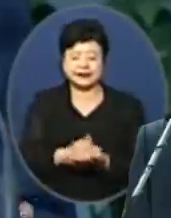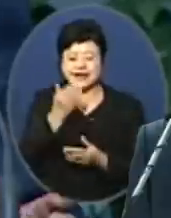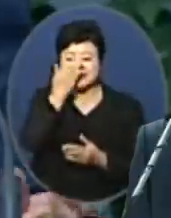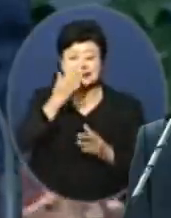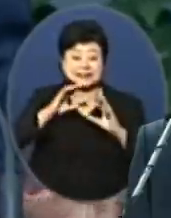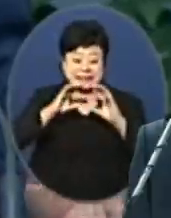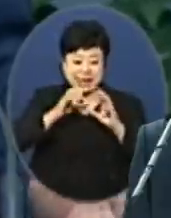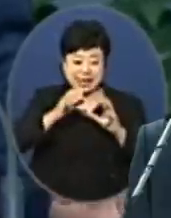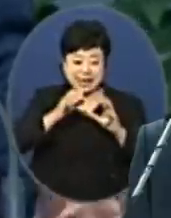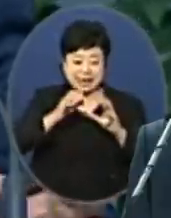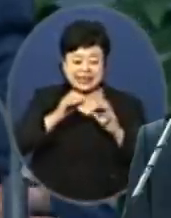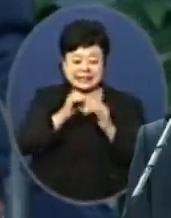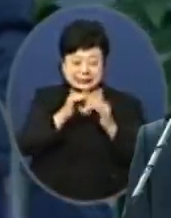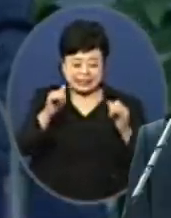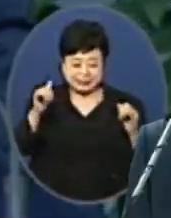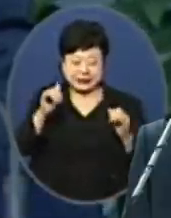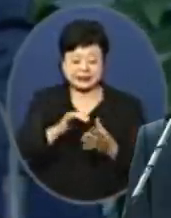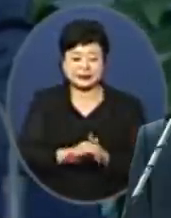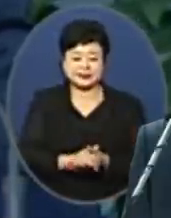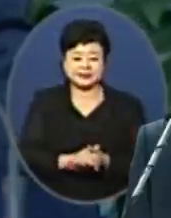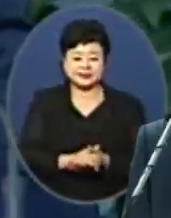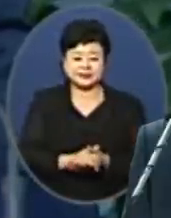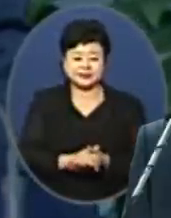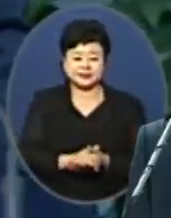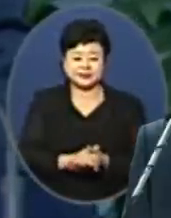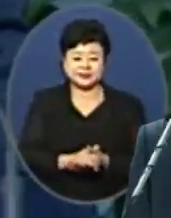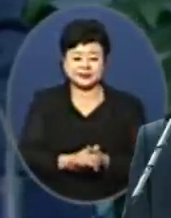이스라엘 백성들